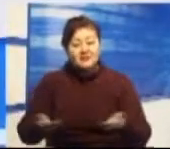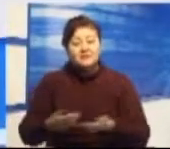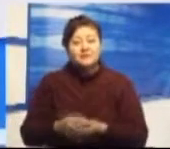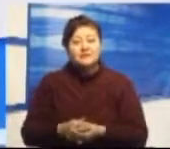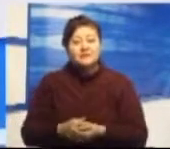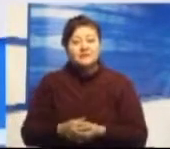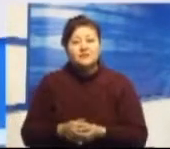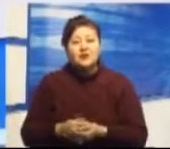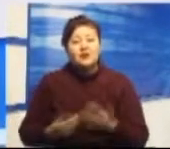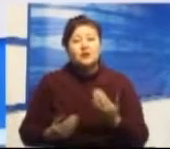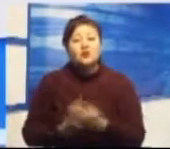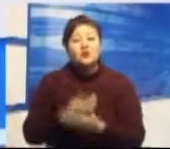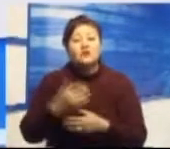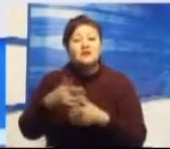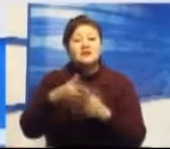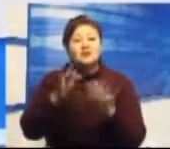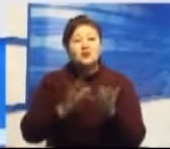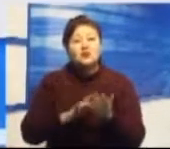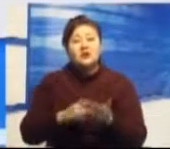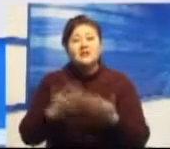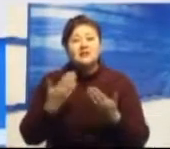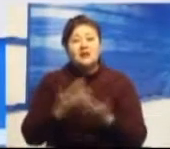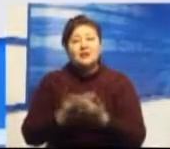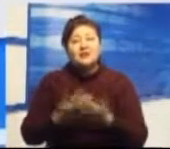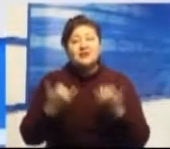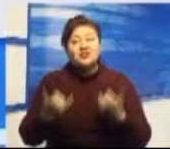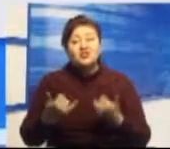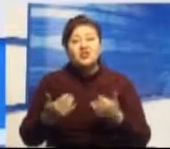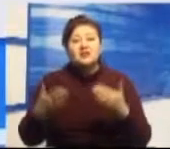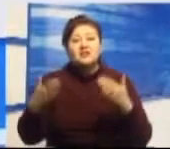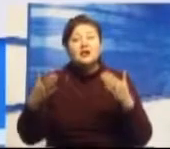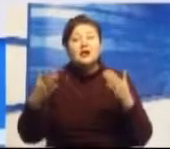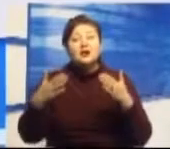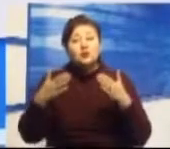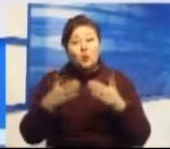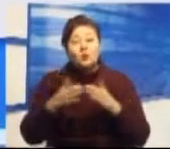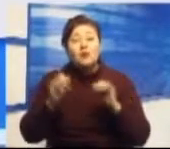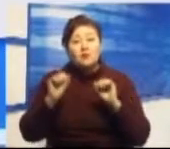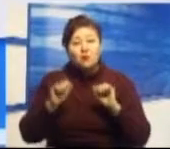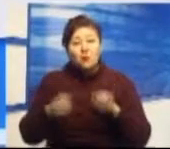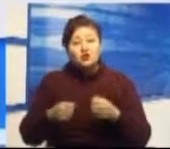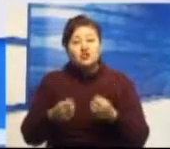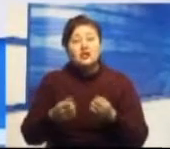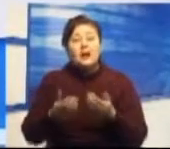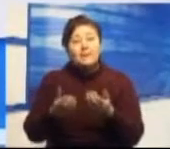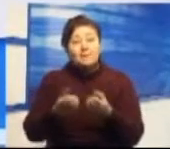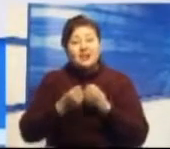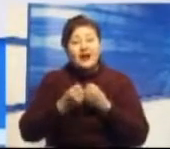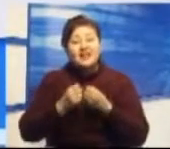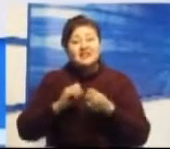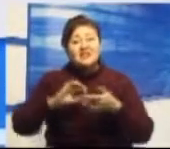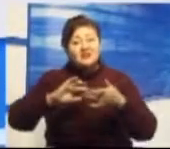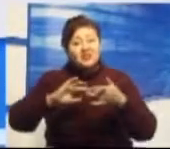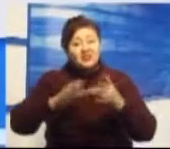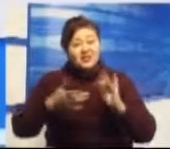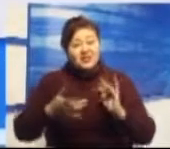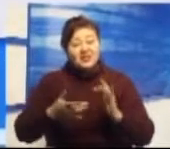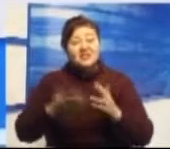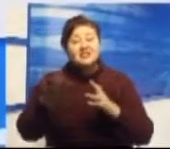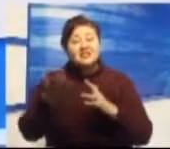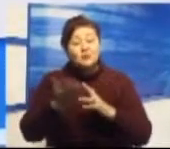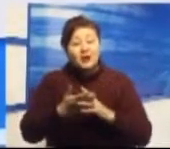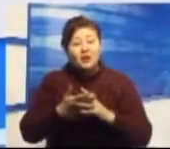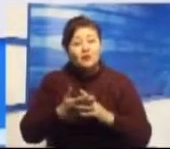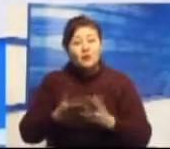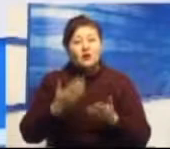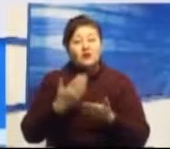Қала жаңалықтары, үйден шықпай-ақ кез келген мемлекеттік органның анықтамасын алуға болады. Яғни әрбір азамат мемлекеттік қызметтің